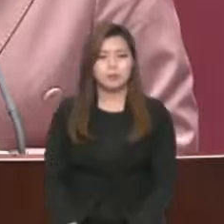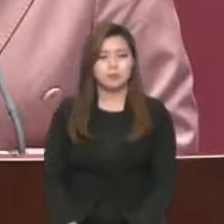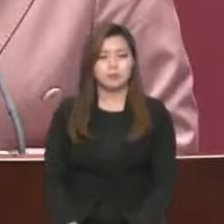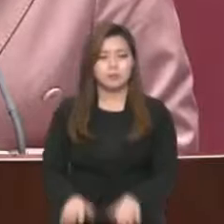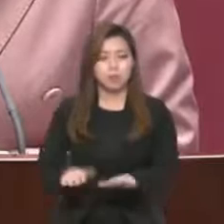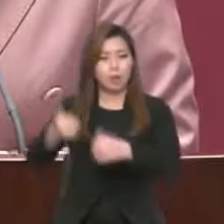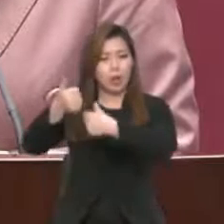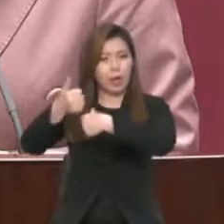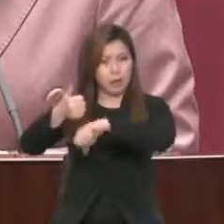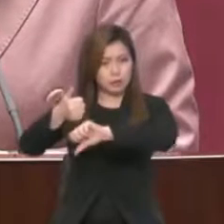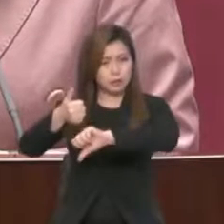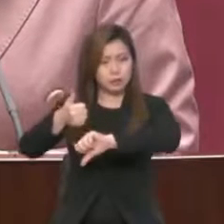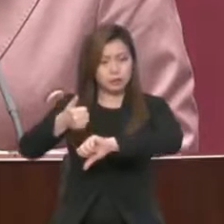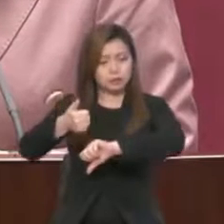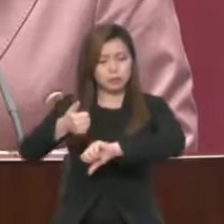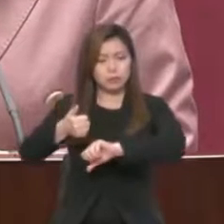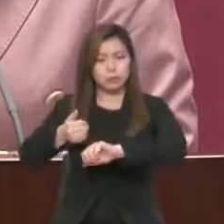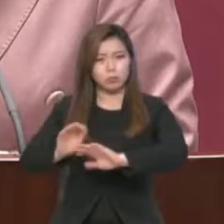갔다고 생각하십니까?